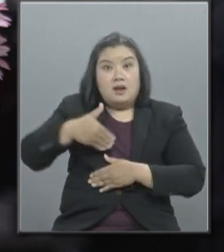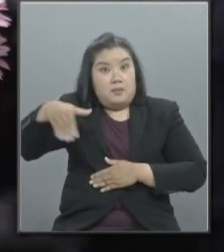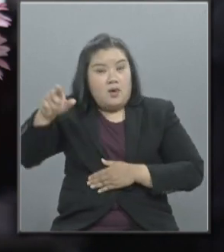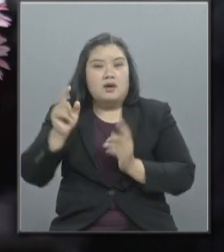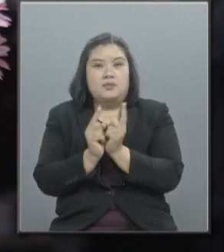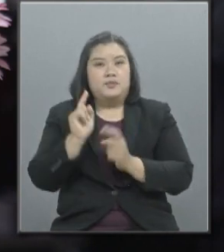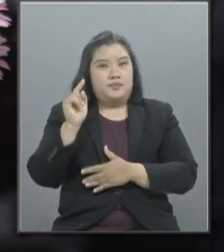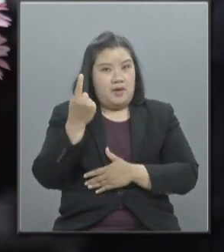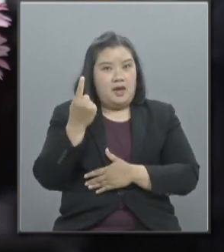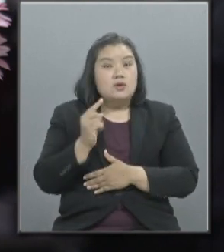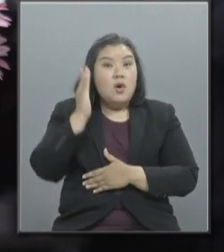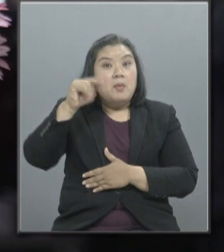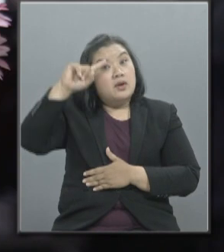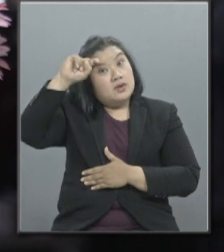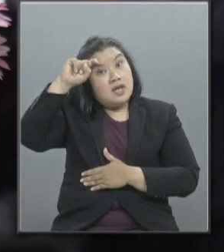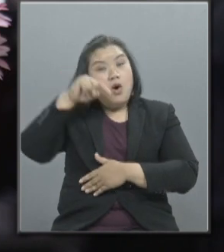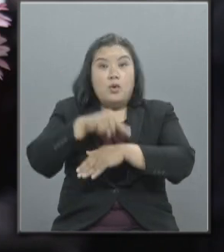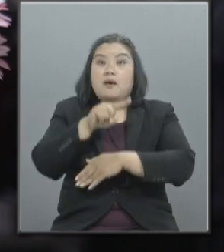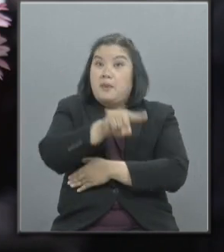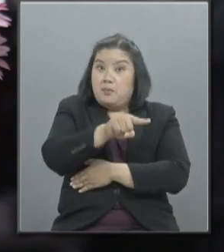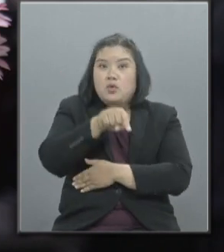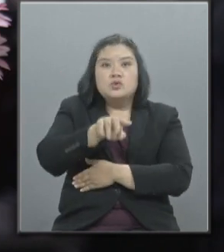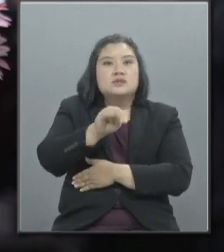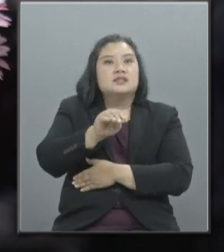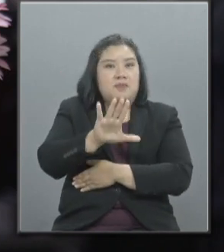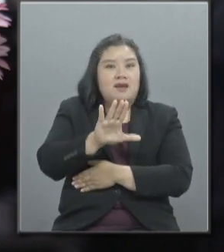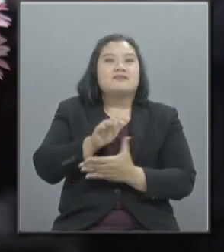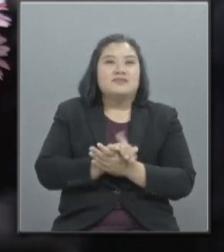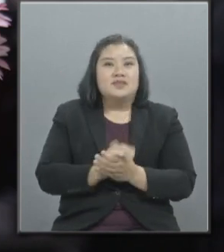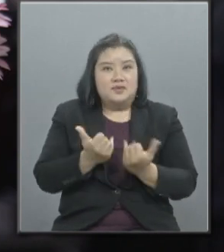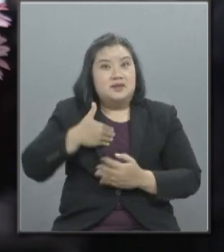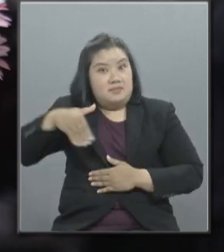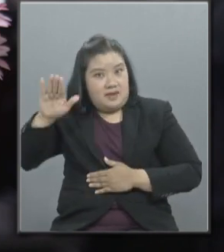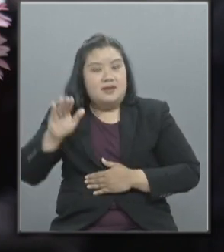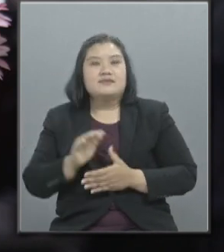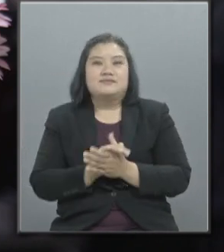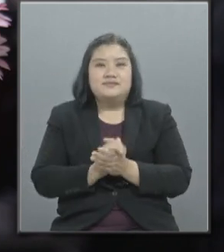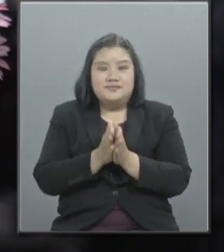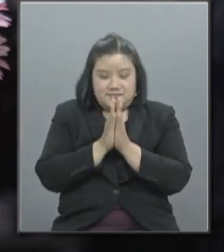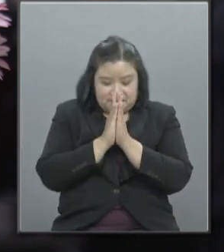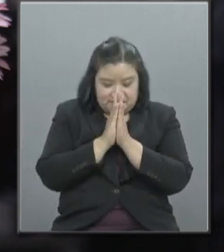ไปก่อนพบกันใหม่วันเสาร์หน้าเวลา 13:45 น.สวัสดีค่ะ